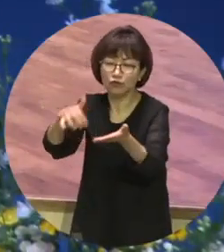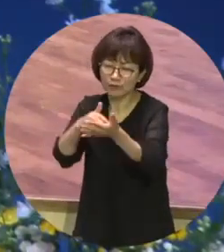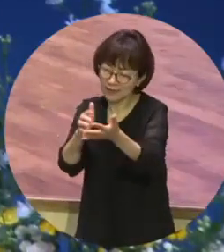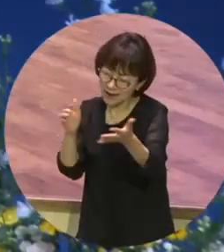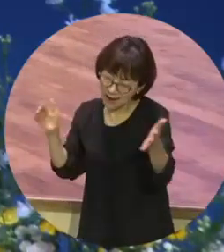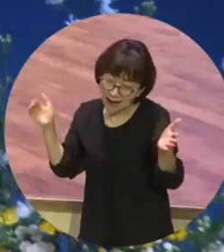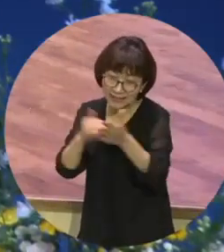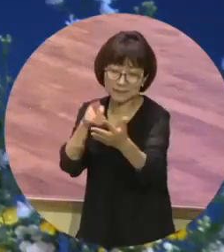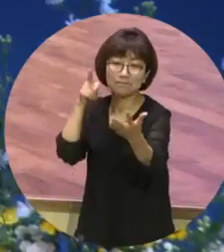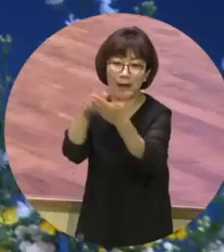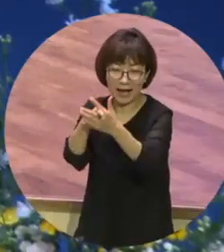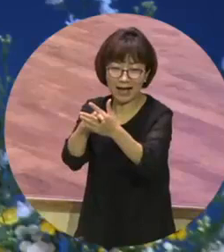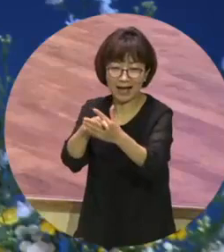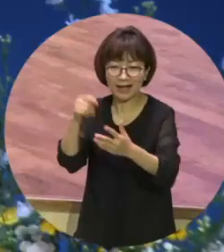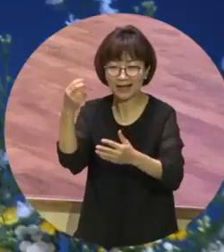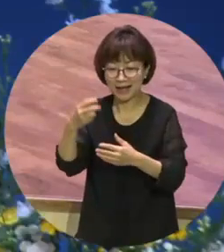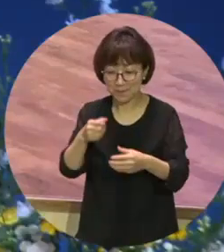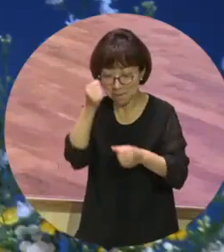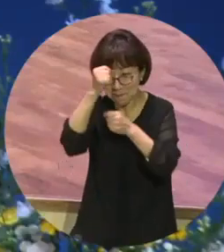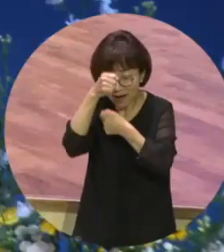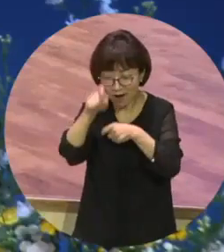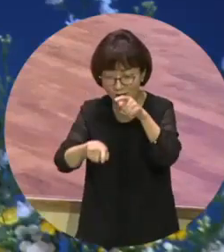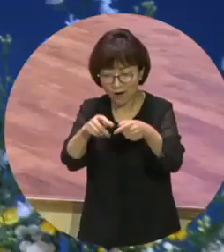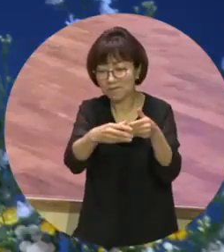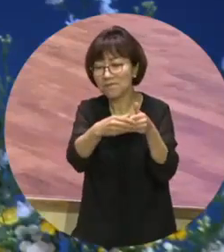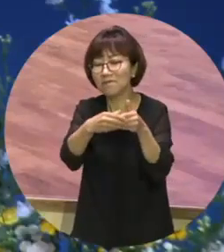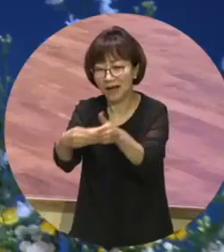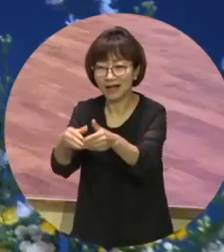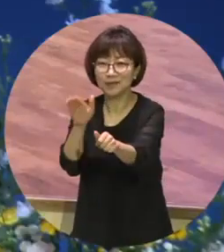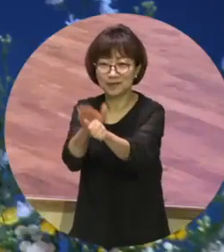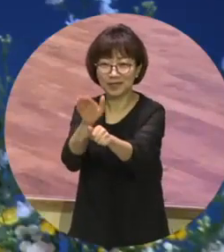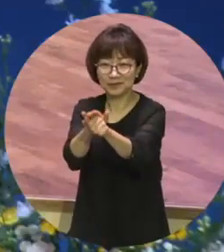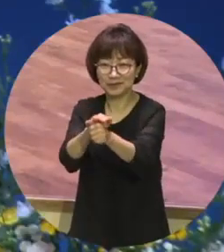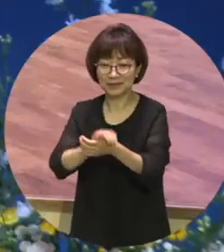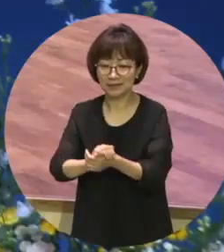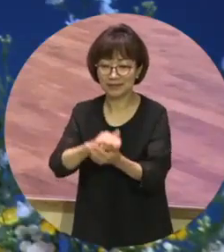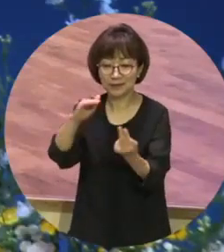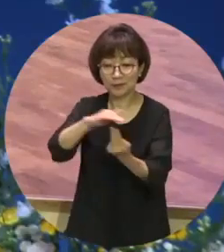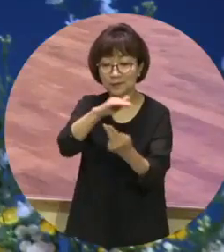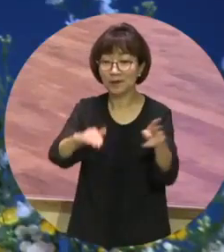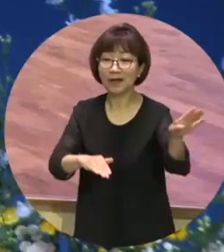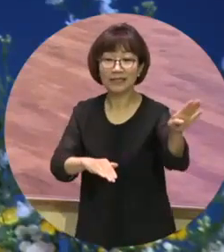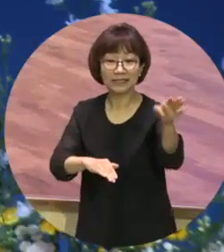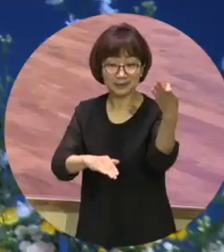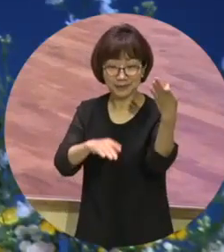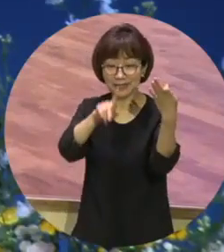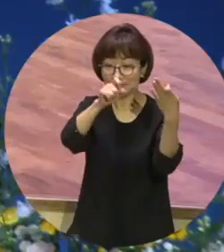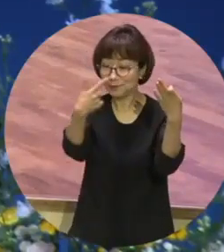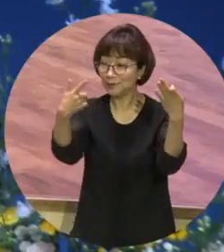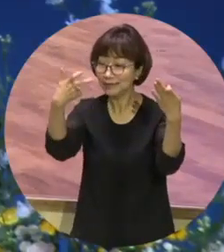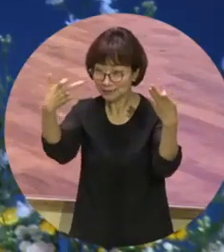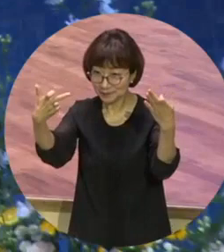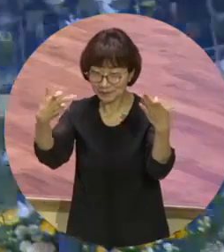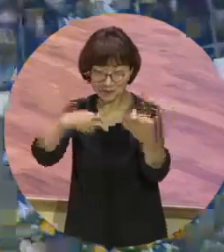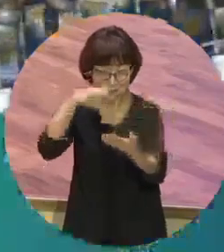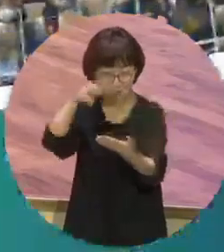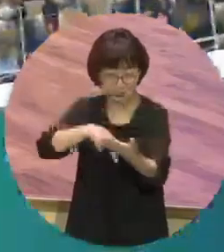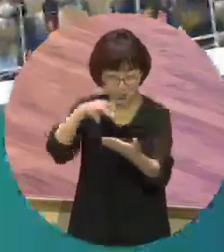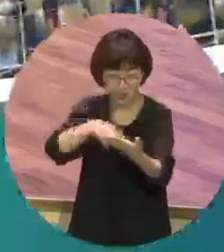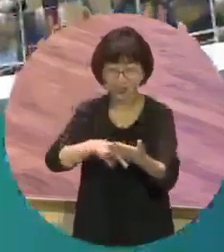믿으시기 바랍니다. 요한복음 14장 16절로 17절에 예수님께서 이 사실 예언했습니다.